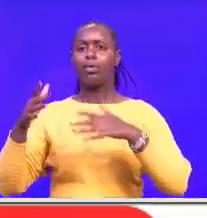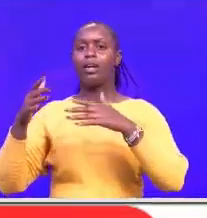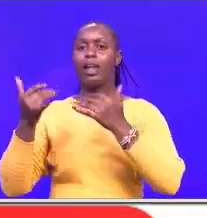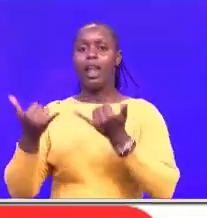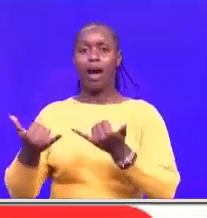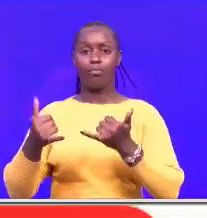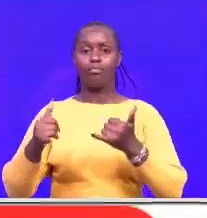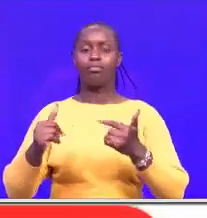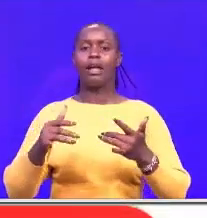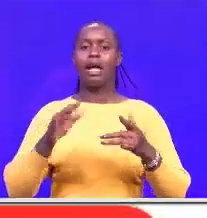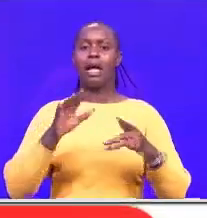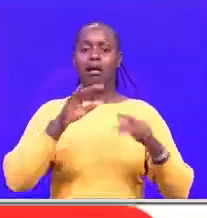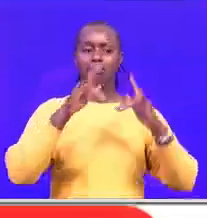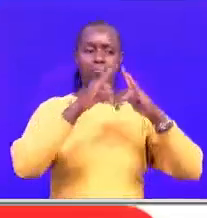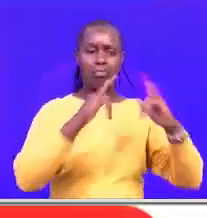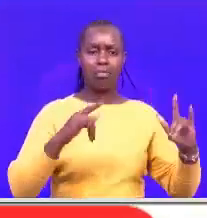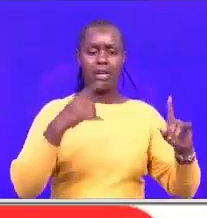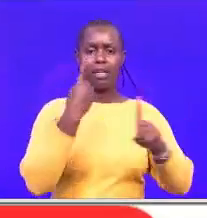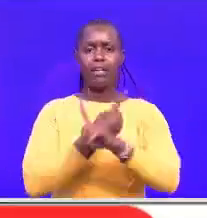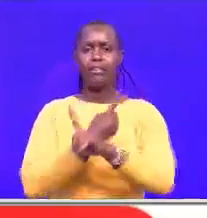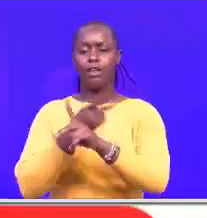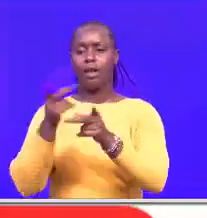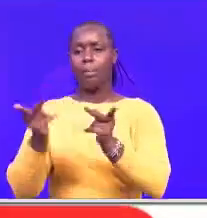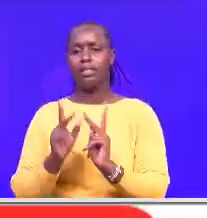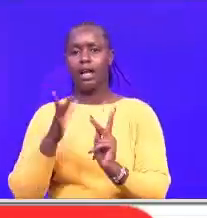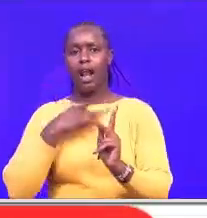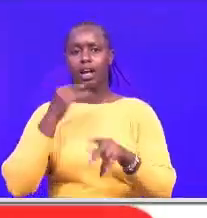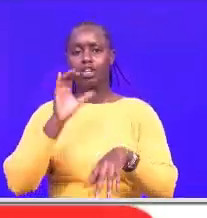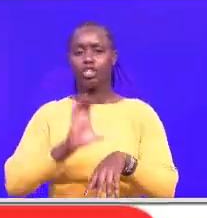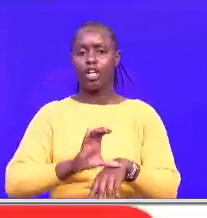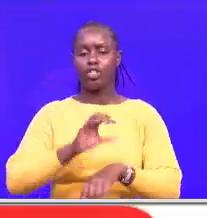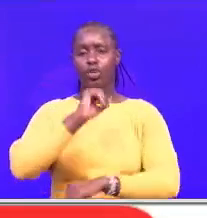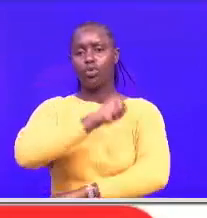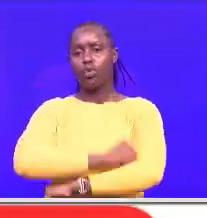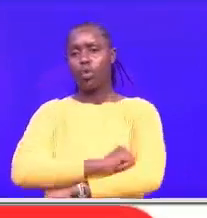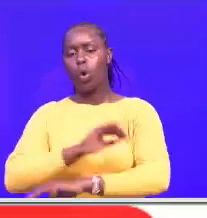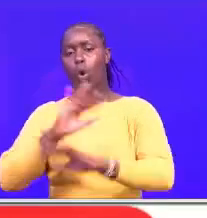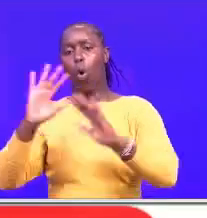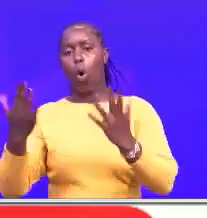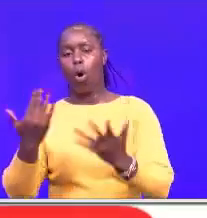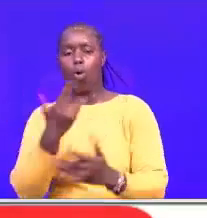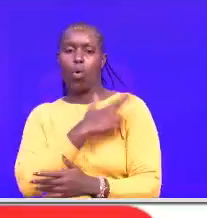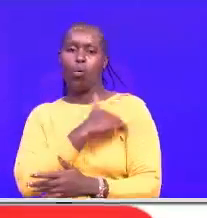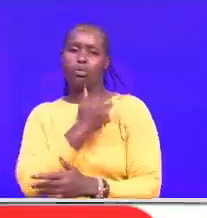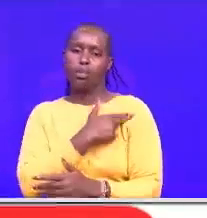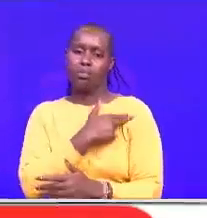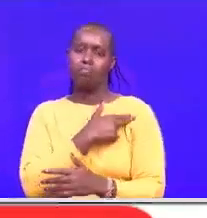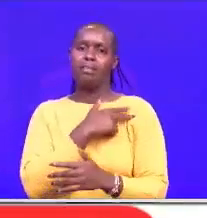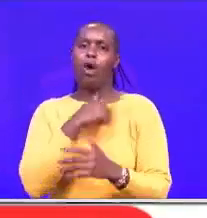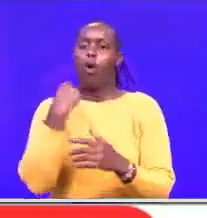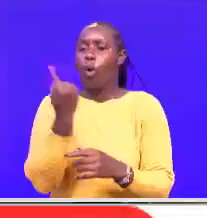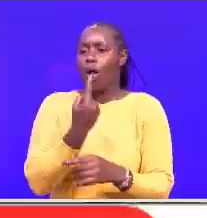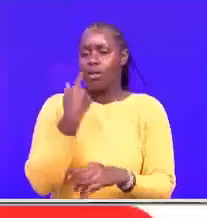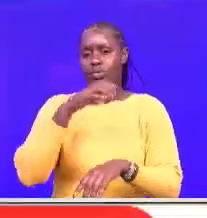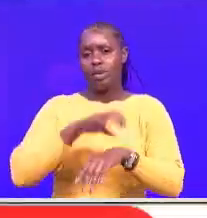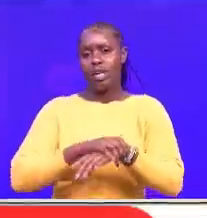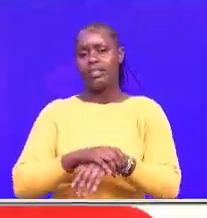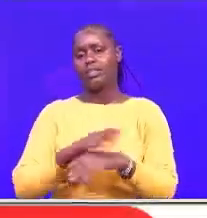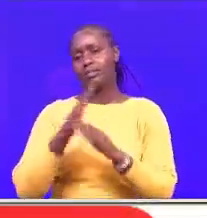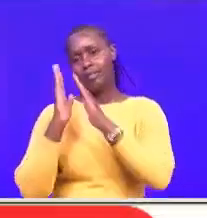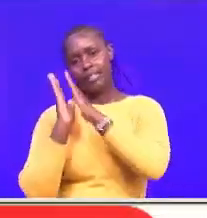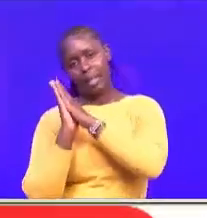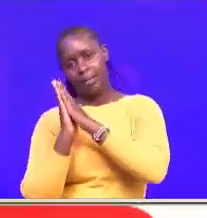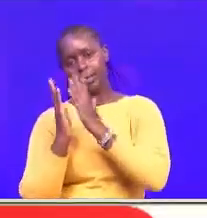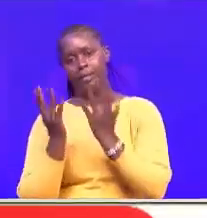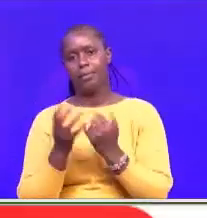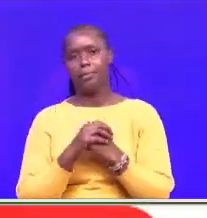kambi katika maeneo mbalimbali kama vile kanisa, shule au zahanati, ili angalau waweze kupata hata lepe la